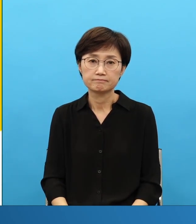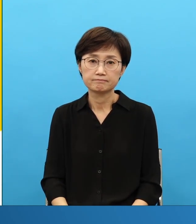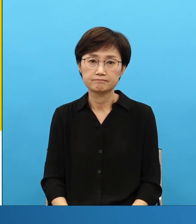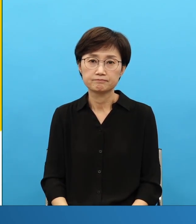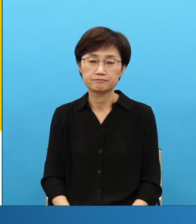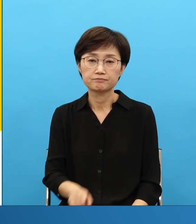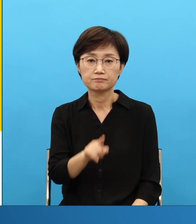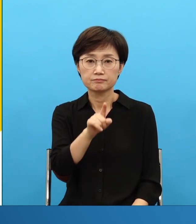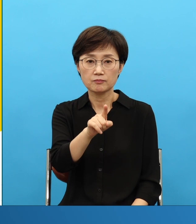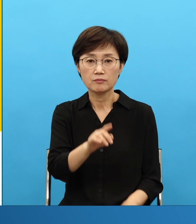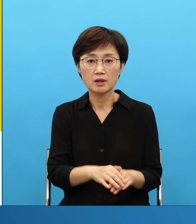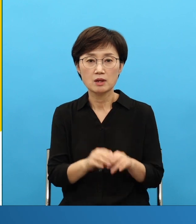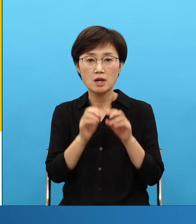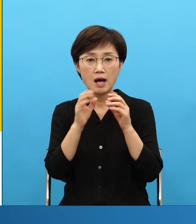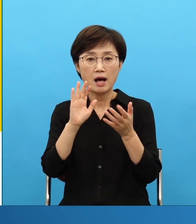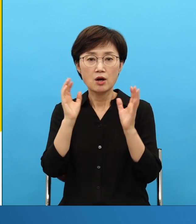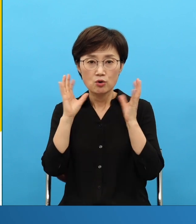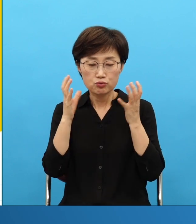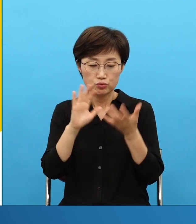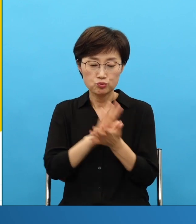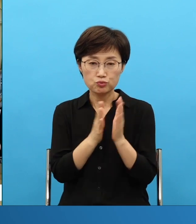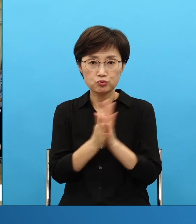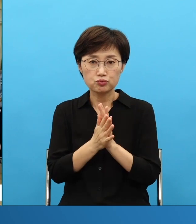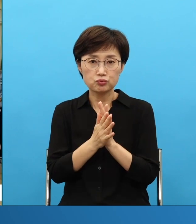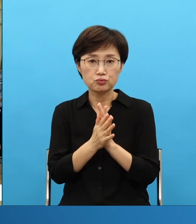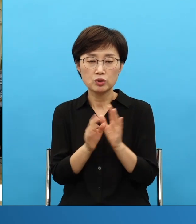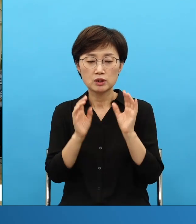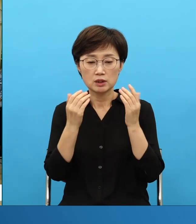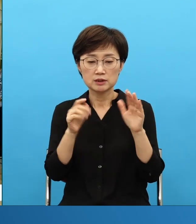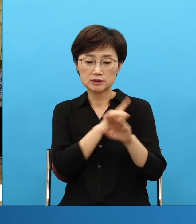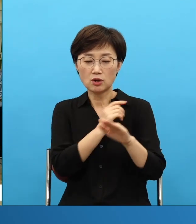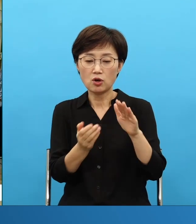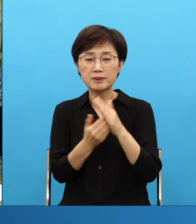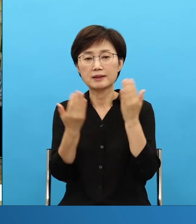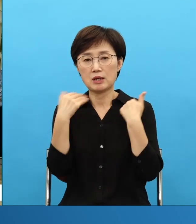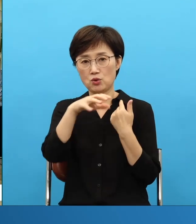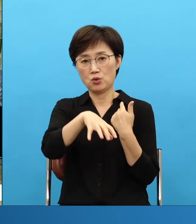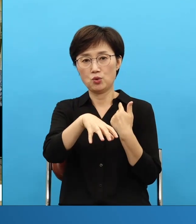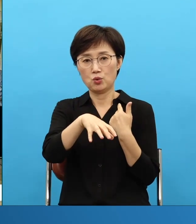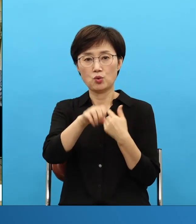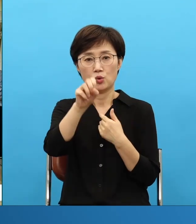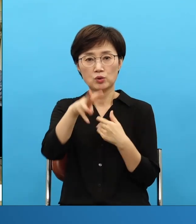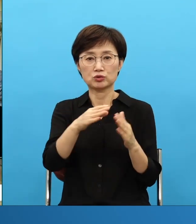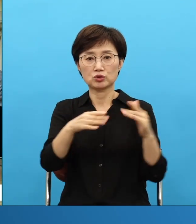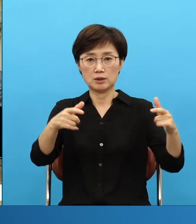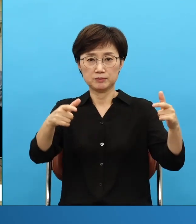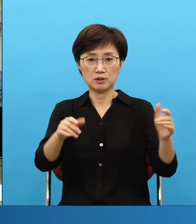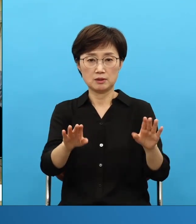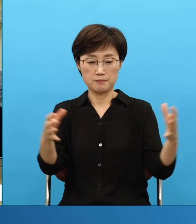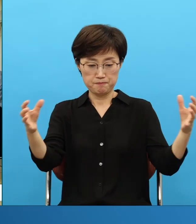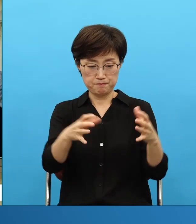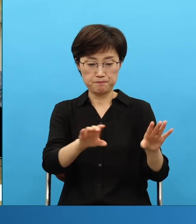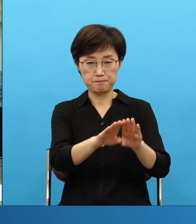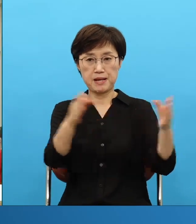유아유치 선교국이 주관하는 첫 서밋스쿨이 광주 전남 지역 연합으로 지난 16일